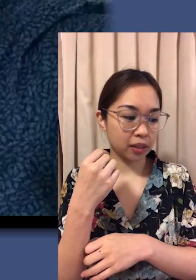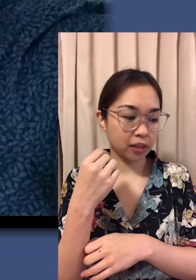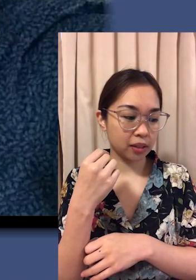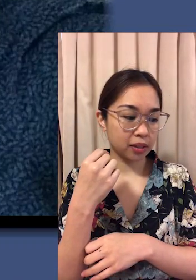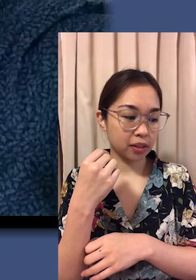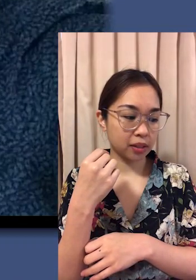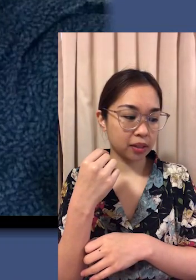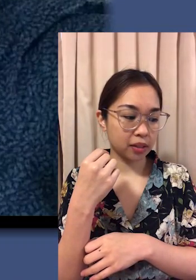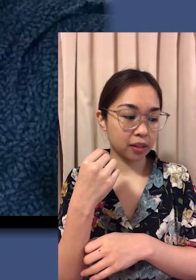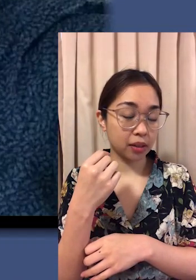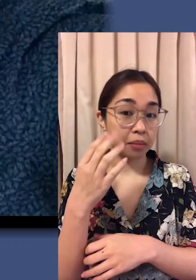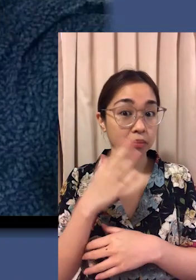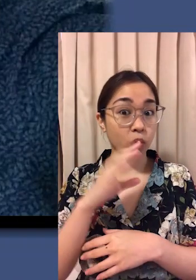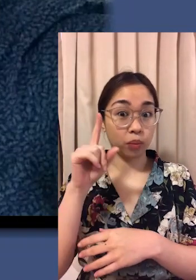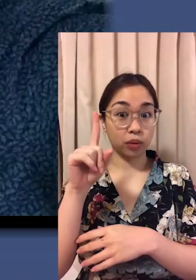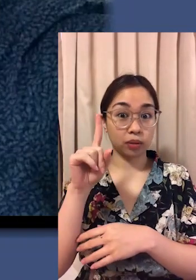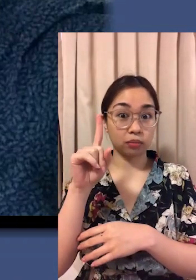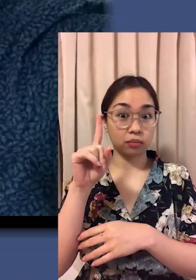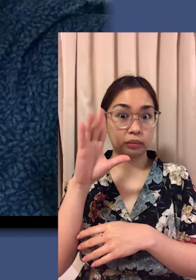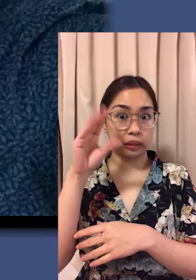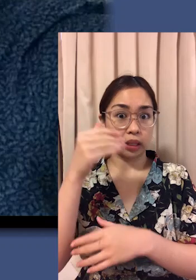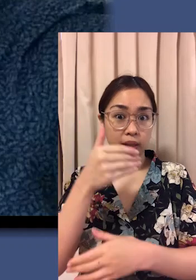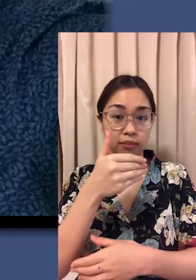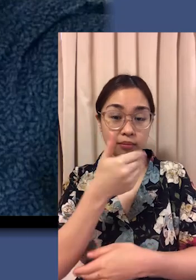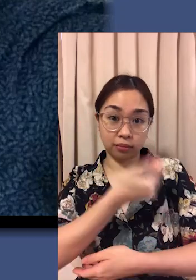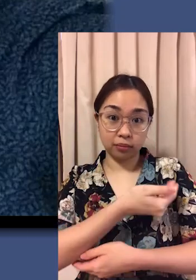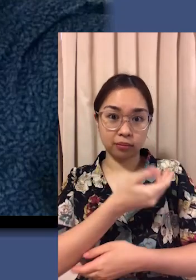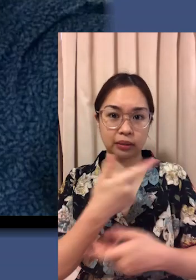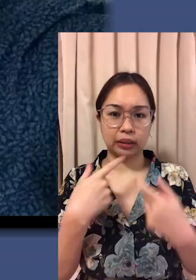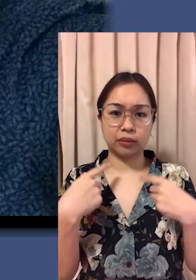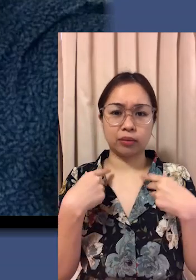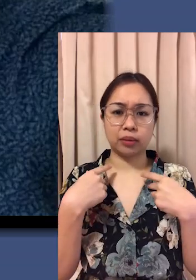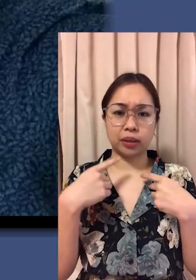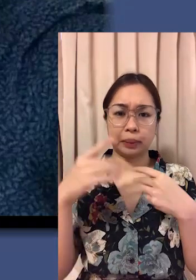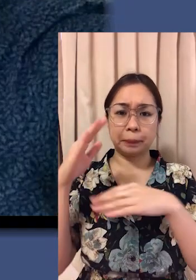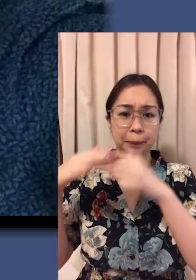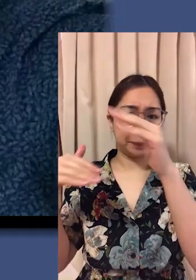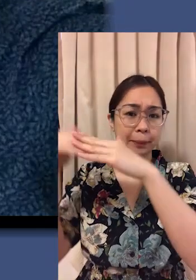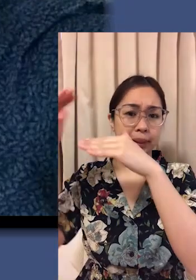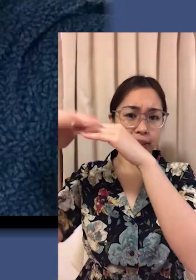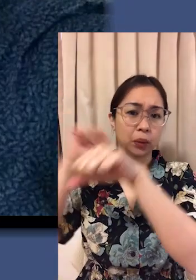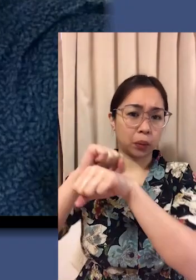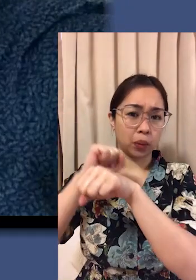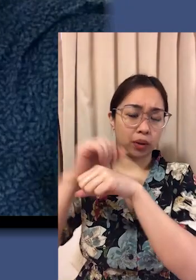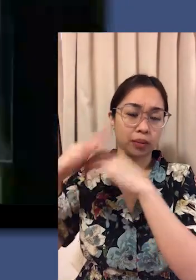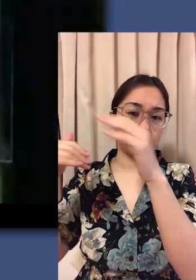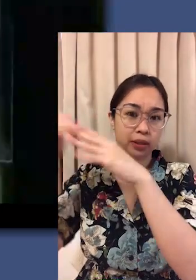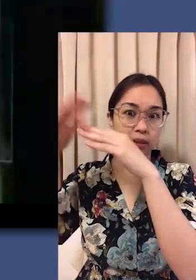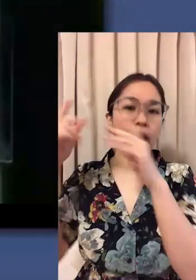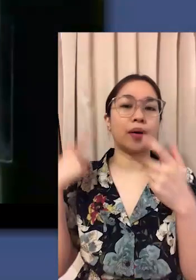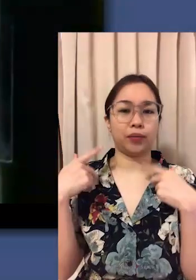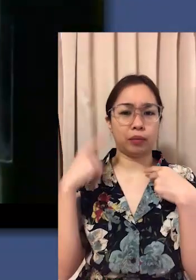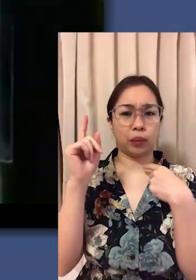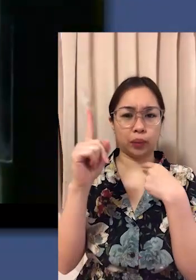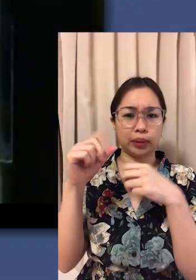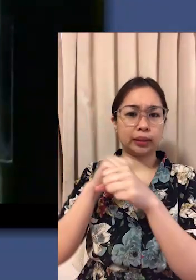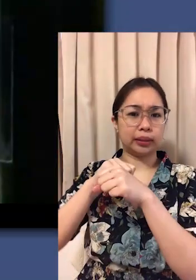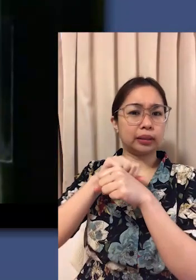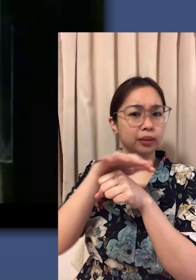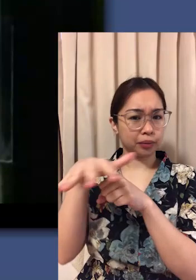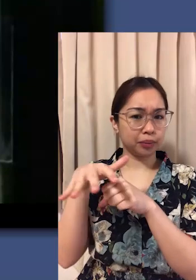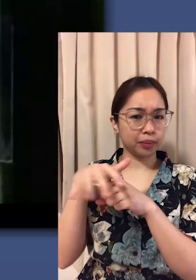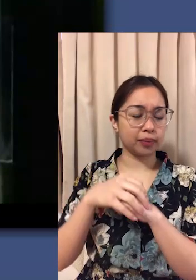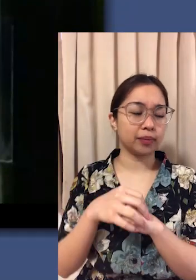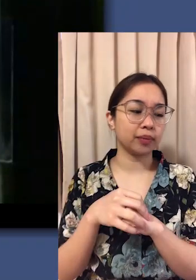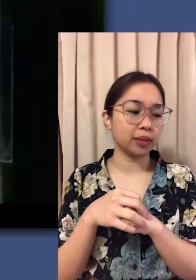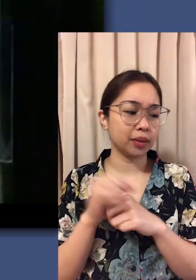halos building na pinapasukan ni Patrick po ay may karoon na po ng infection ng COVID ang mga tao halos doon.